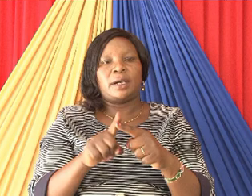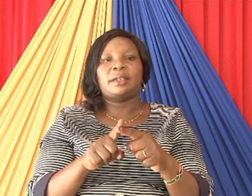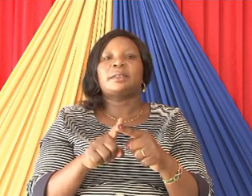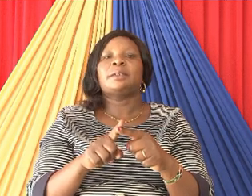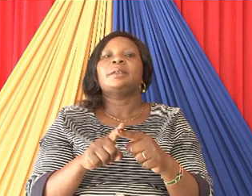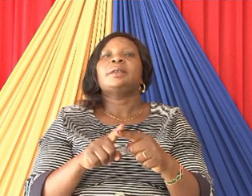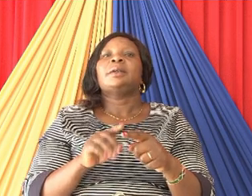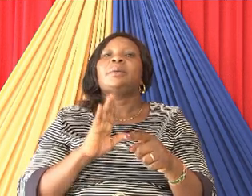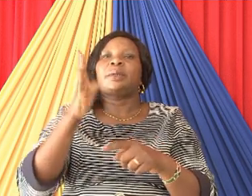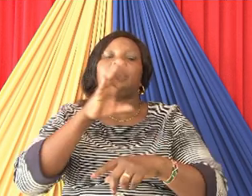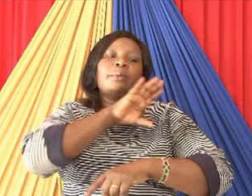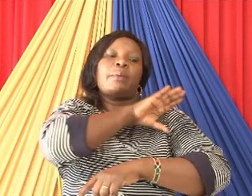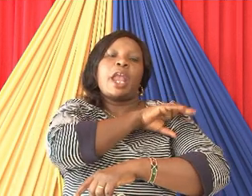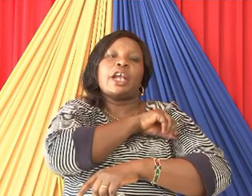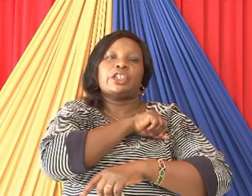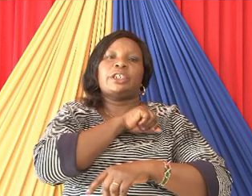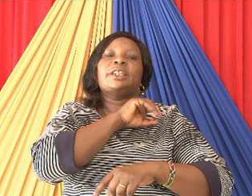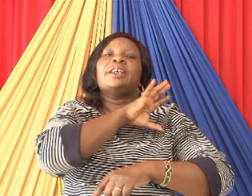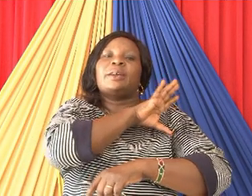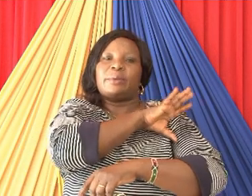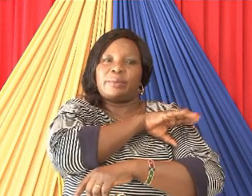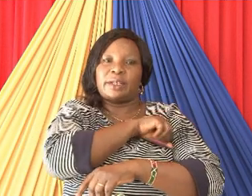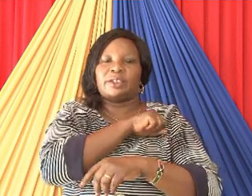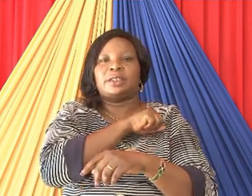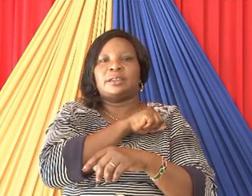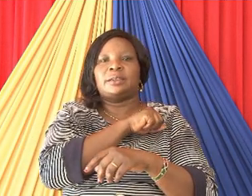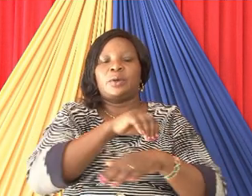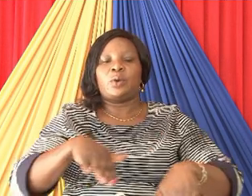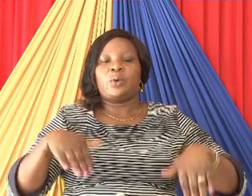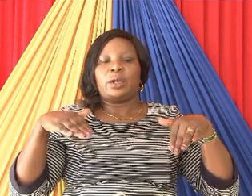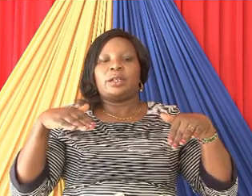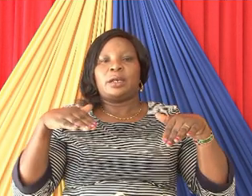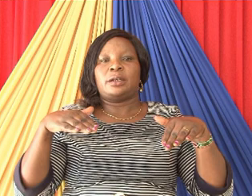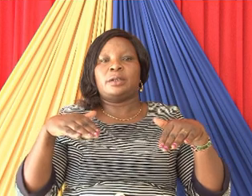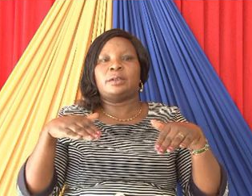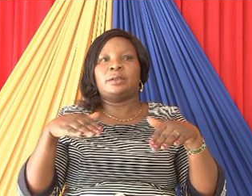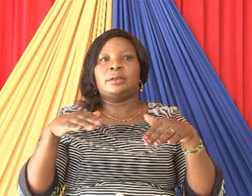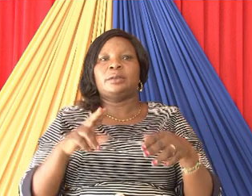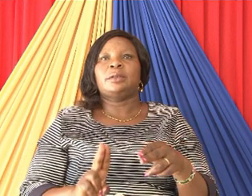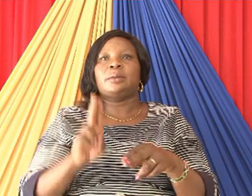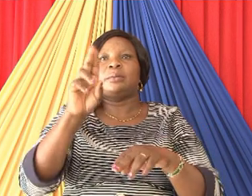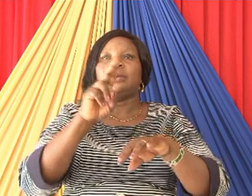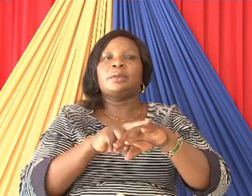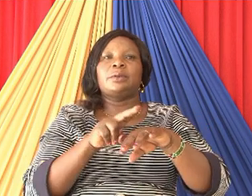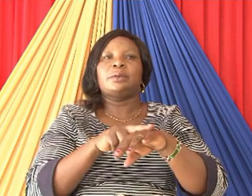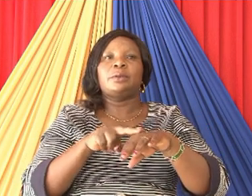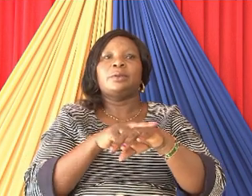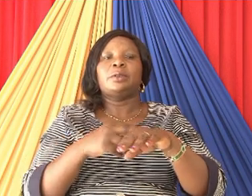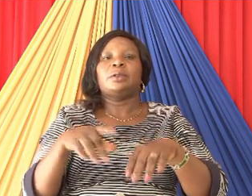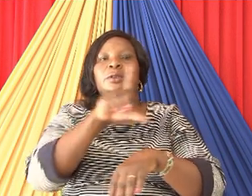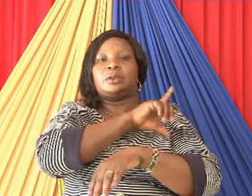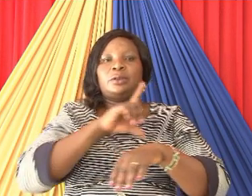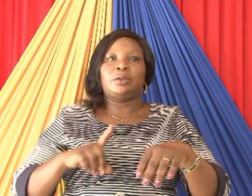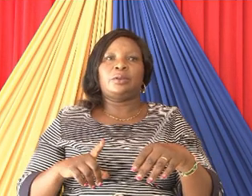vumilia, they persevered, they waited upon the Lord. Lakini wengine hawataki kuimba wimbo wa